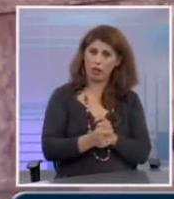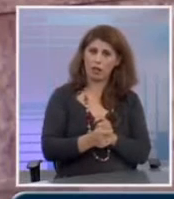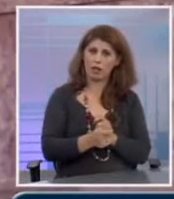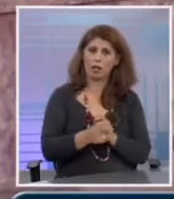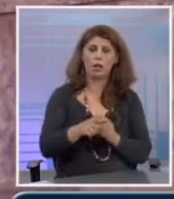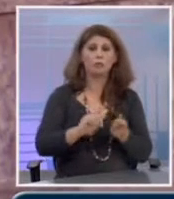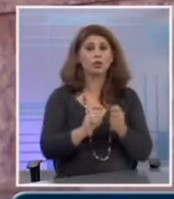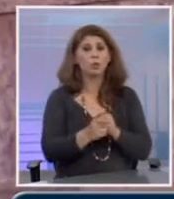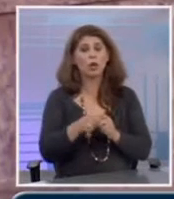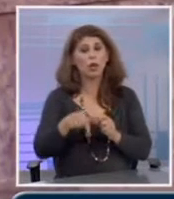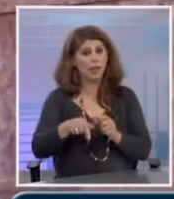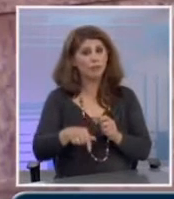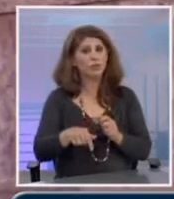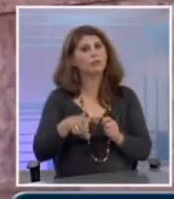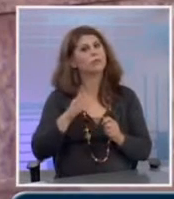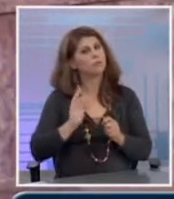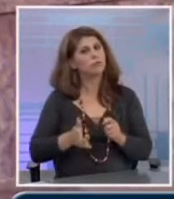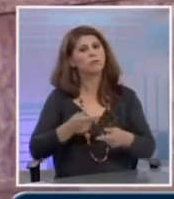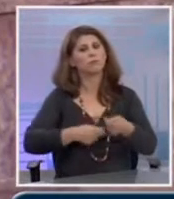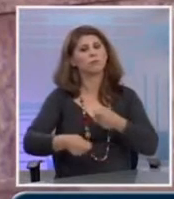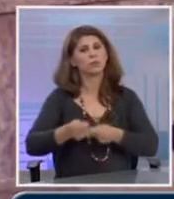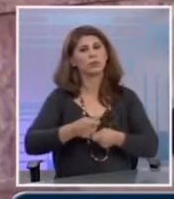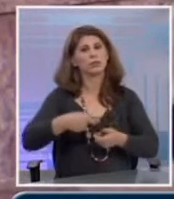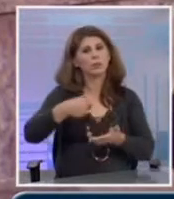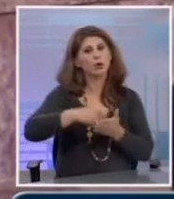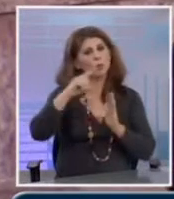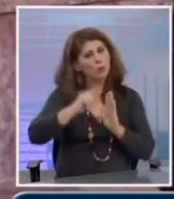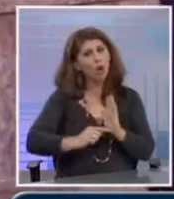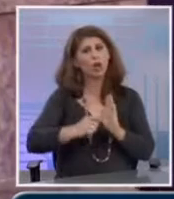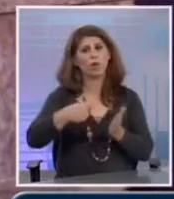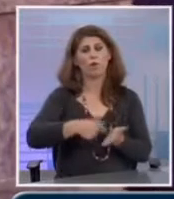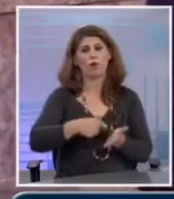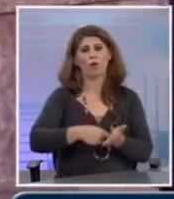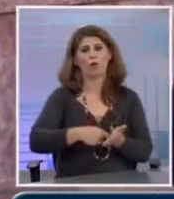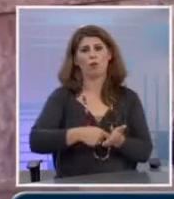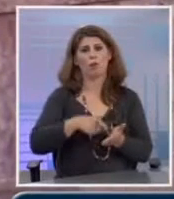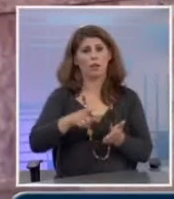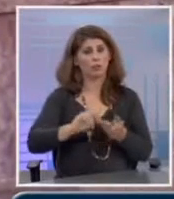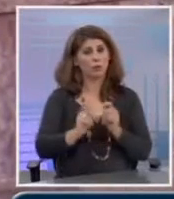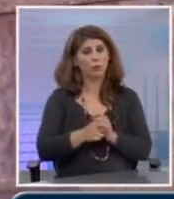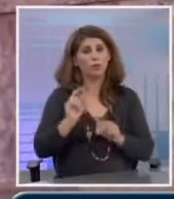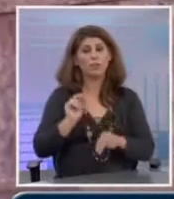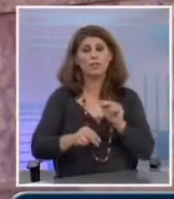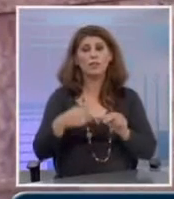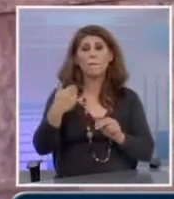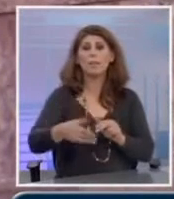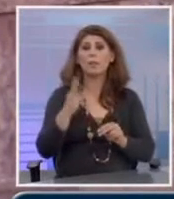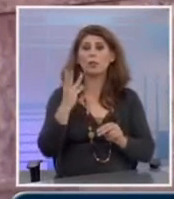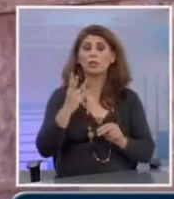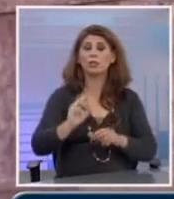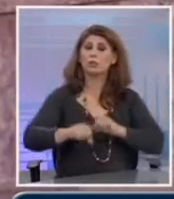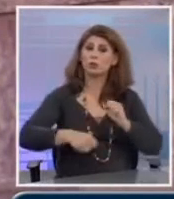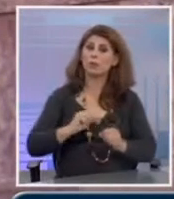την τροπολογία αυτή μπορέσαν οι επιχειρήσεις αυτές να πληρώσουν λιγότερο φόρο. Η τροπολογία αυτή ψηφίστηκε μετά από τρεις προσπάθειες στο